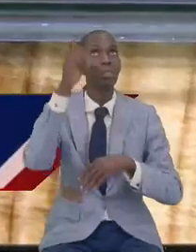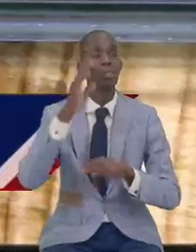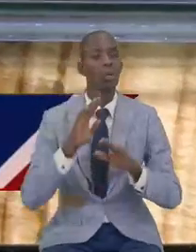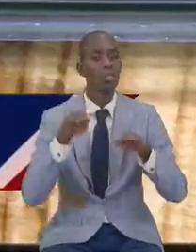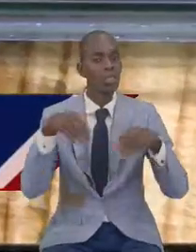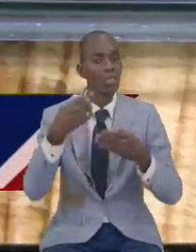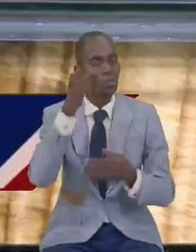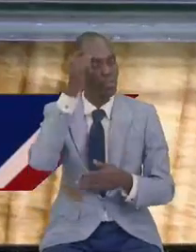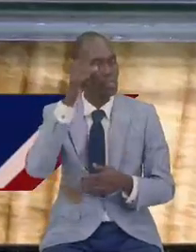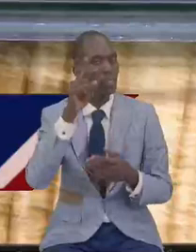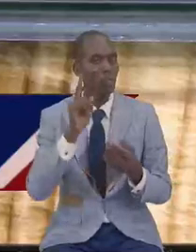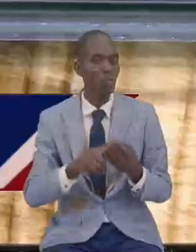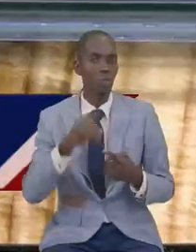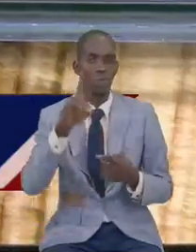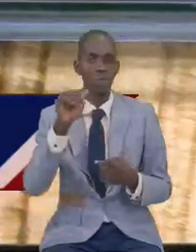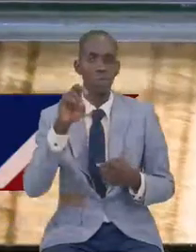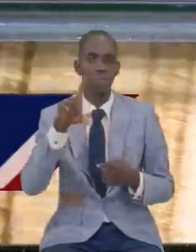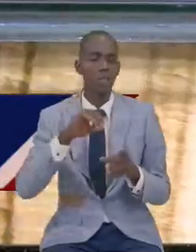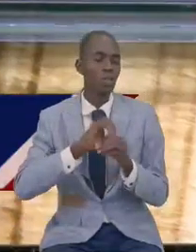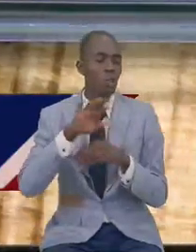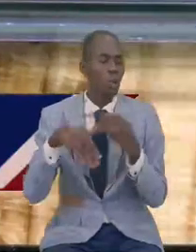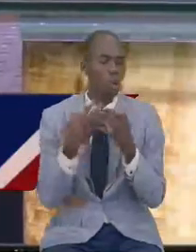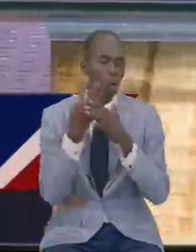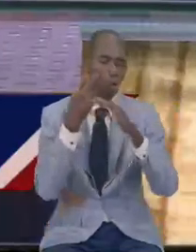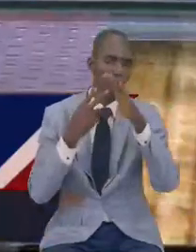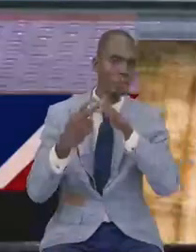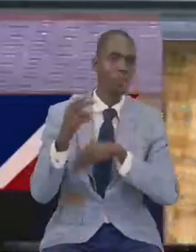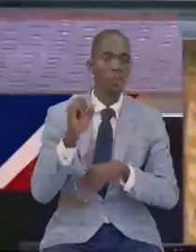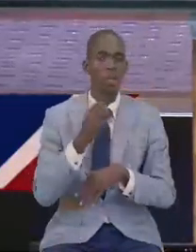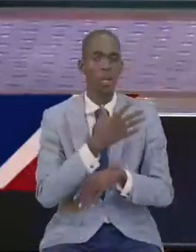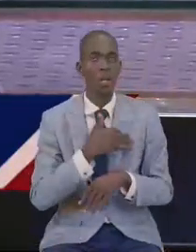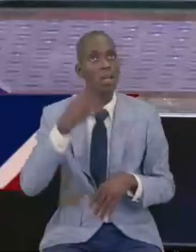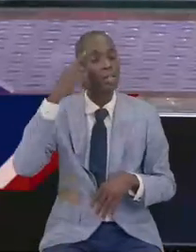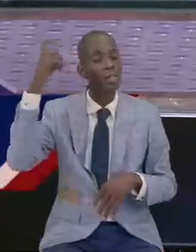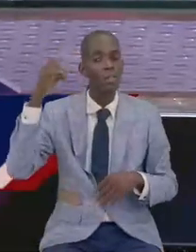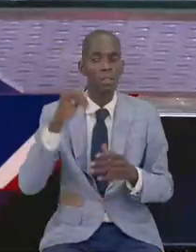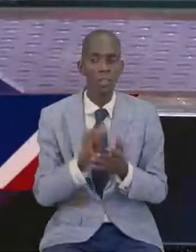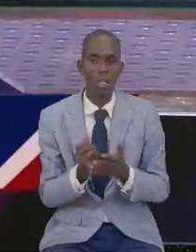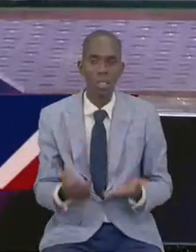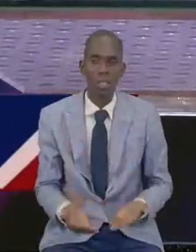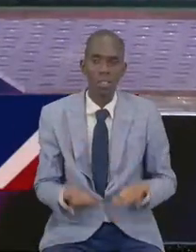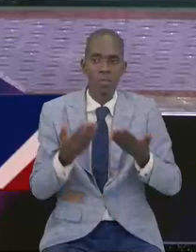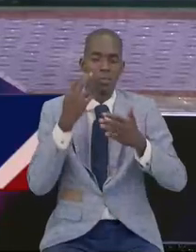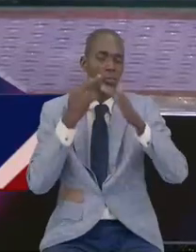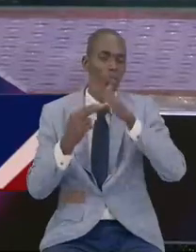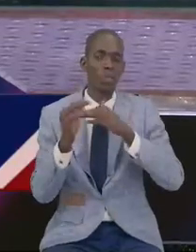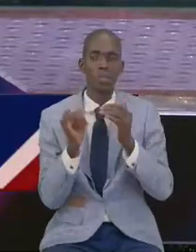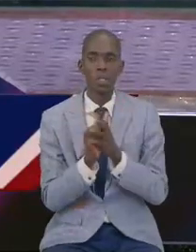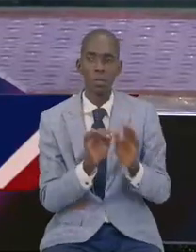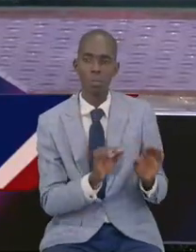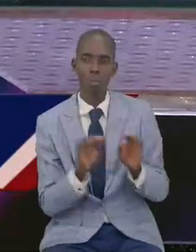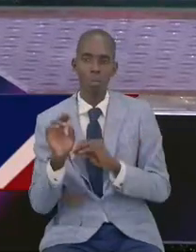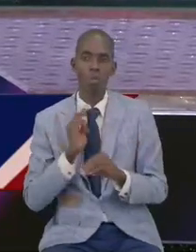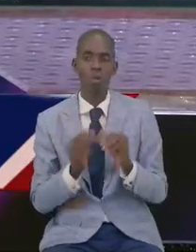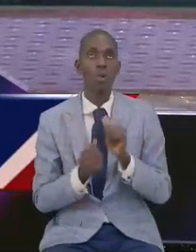les visions et les songes. Nous avons la vision élevée qui nous avons troisième point, la vision élevée